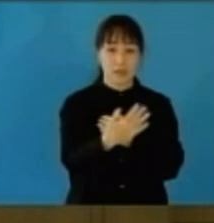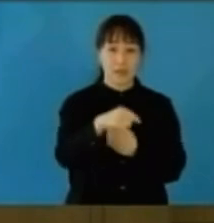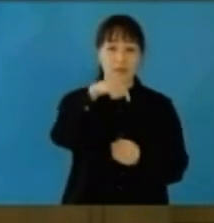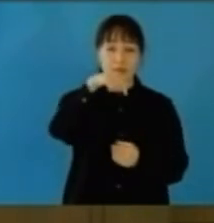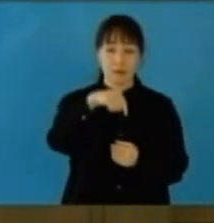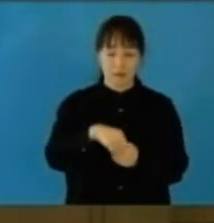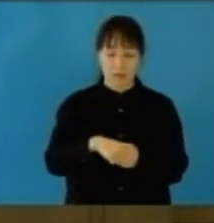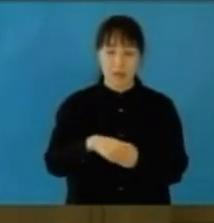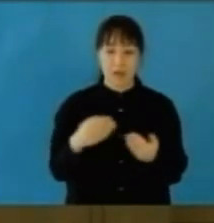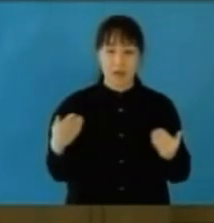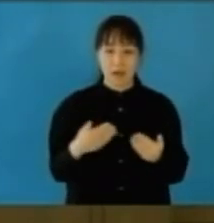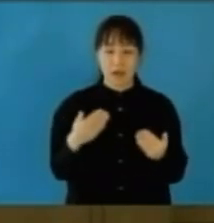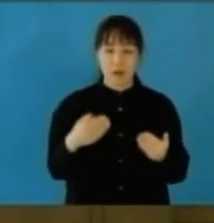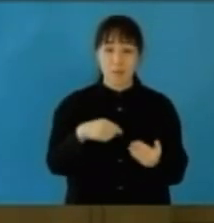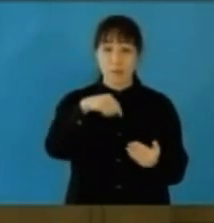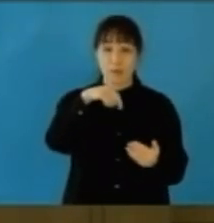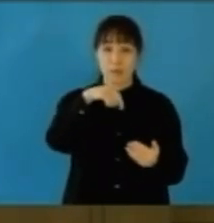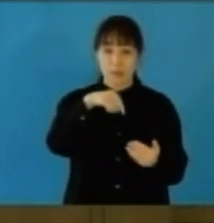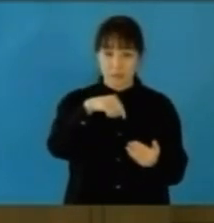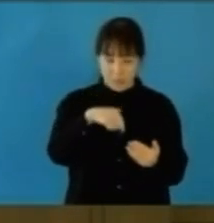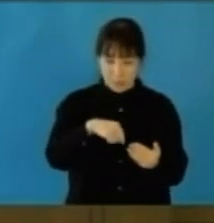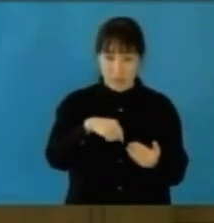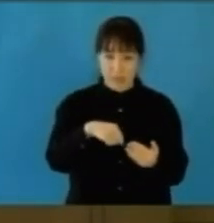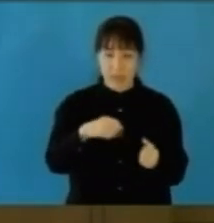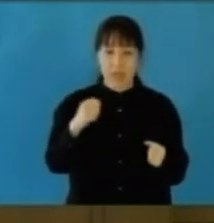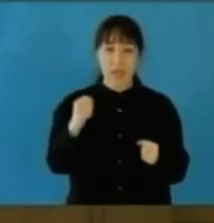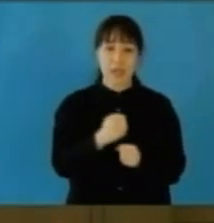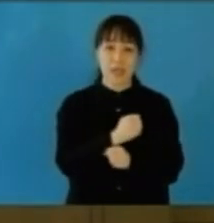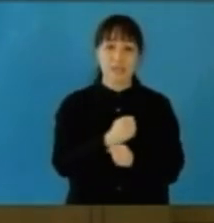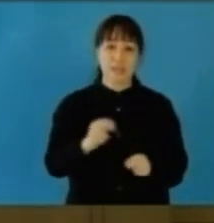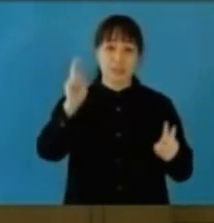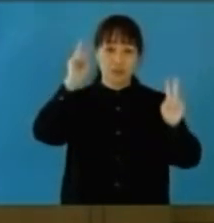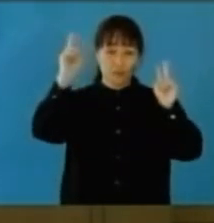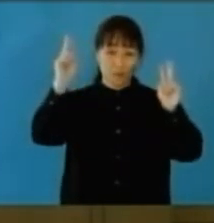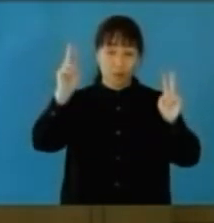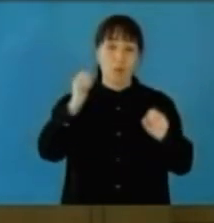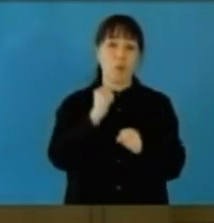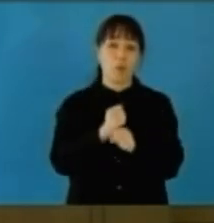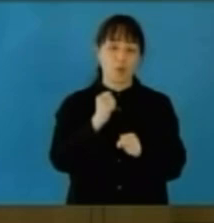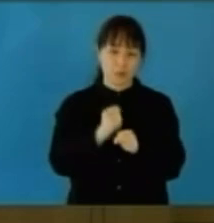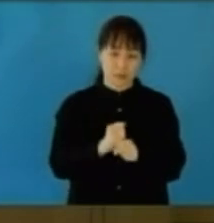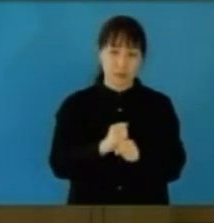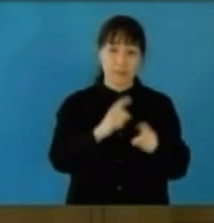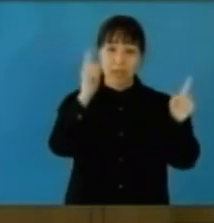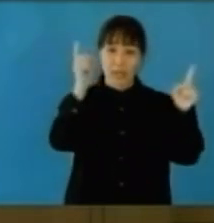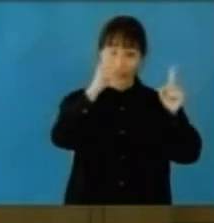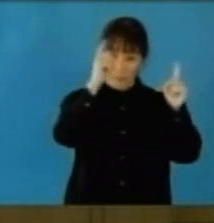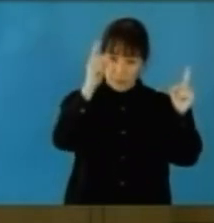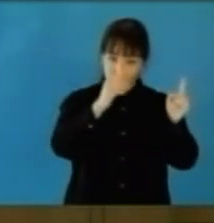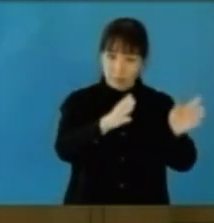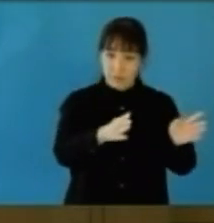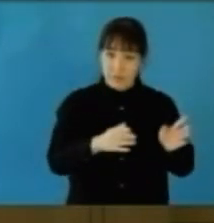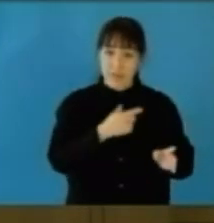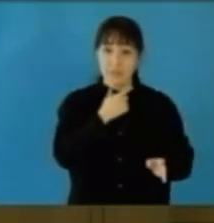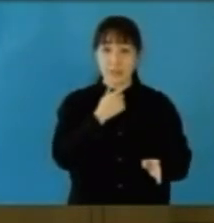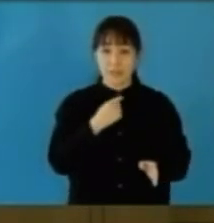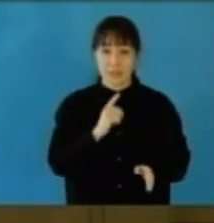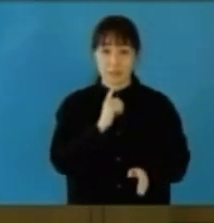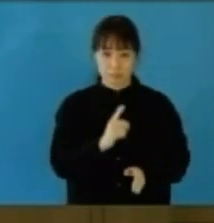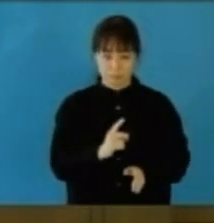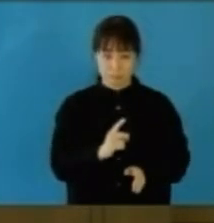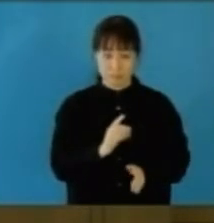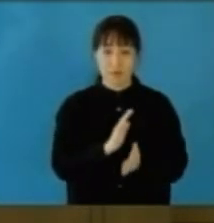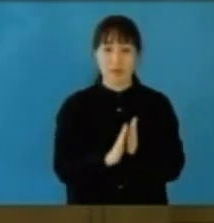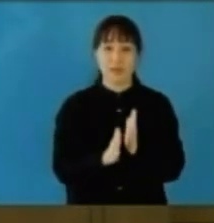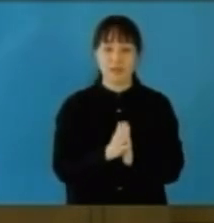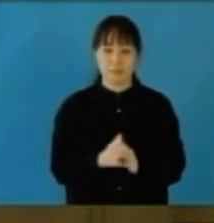業務上警備員を必要とする建設業の方々への工事、またイベント等は控えていただきたいということなんですね。これ改めて